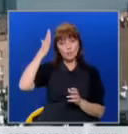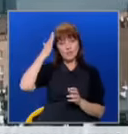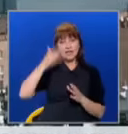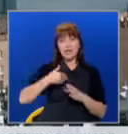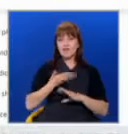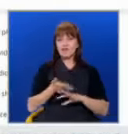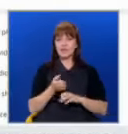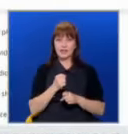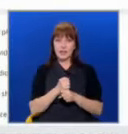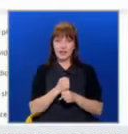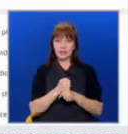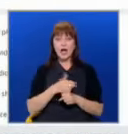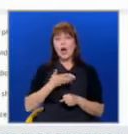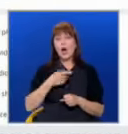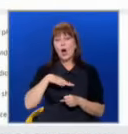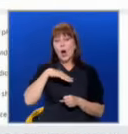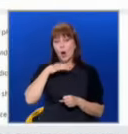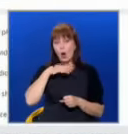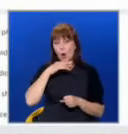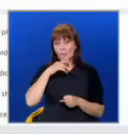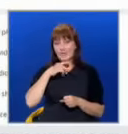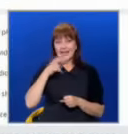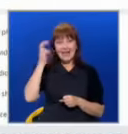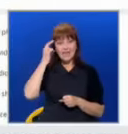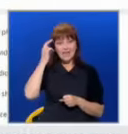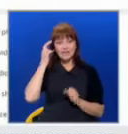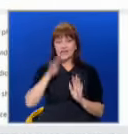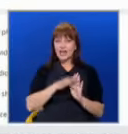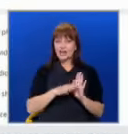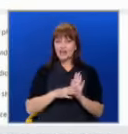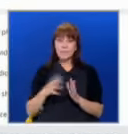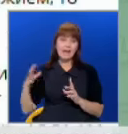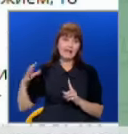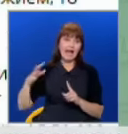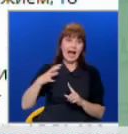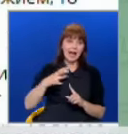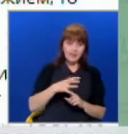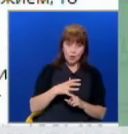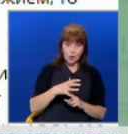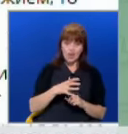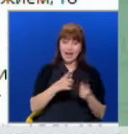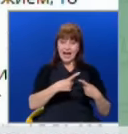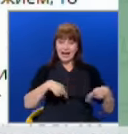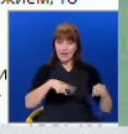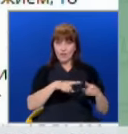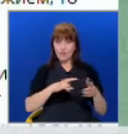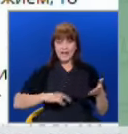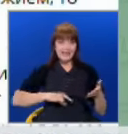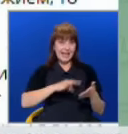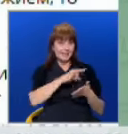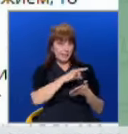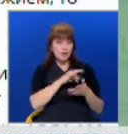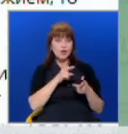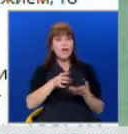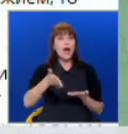външните работи. Опитите на киевския режим да атакува райони, в които има обекти на гражданската инфраструктура, в това число летище, което между